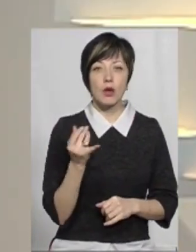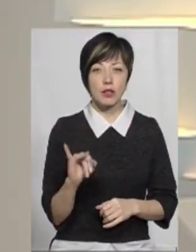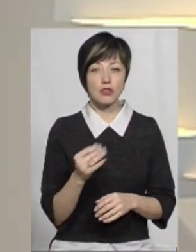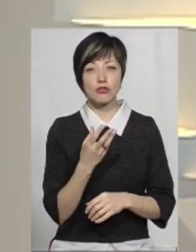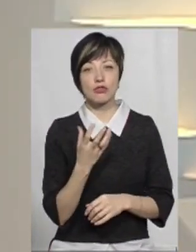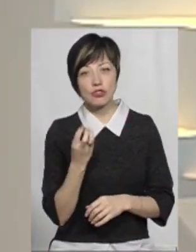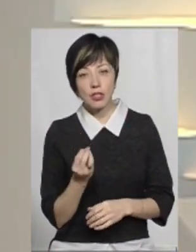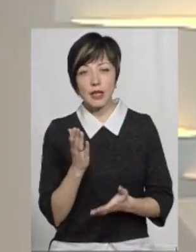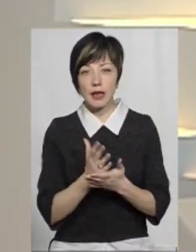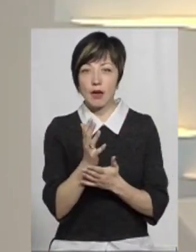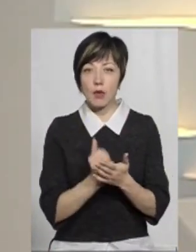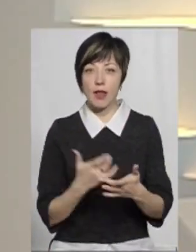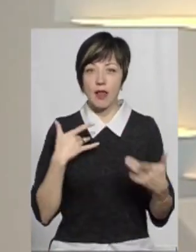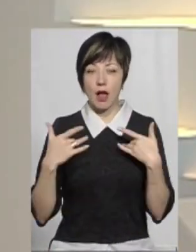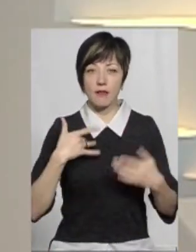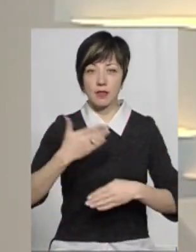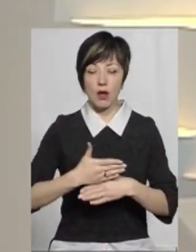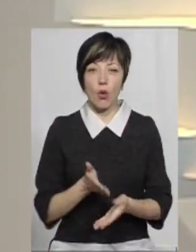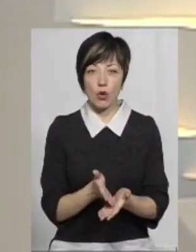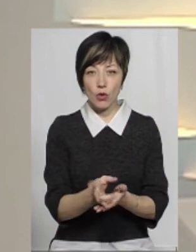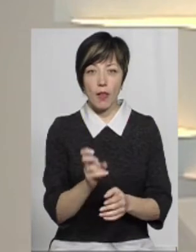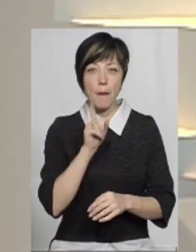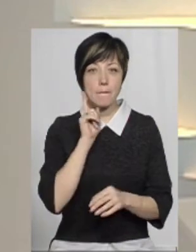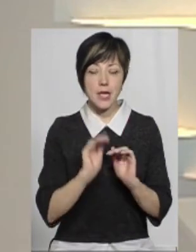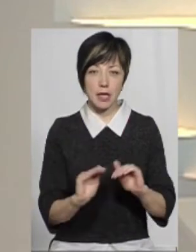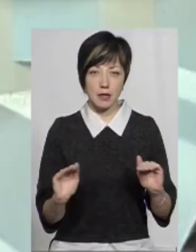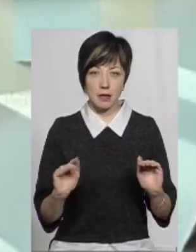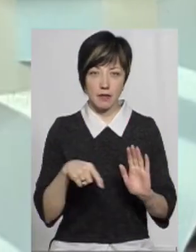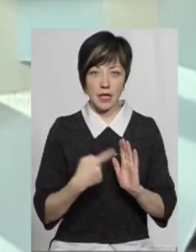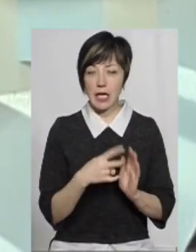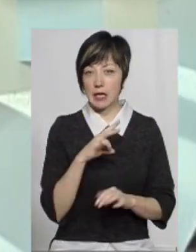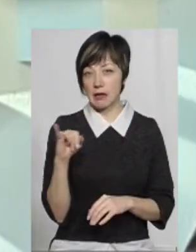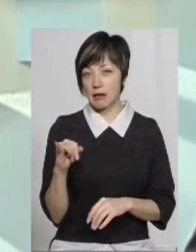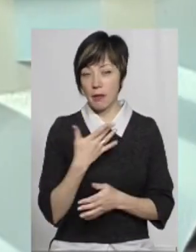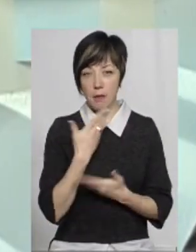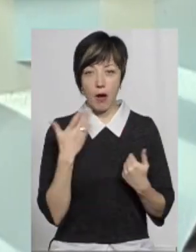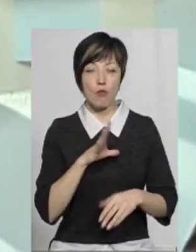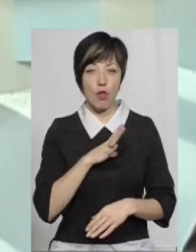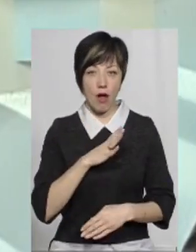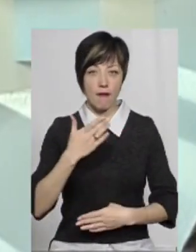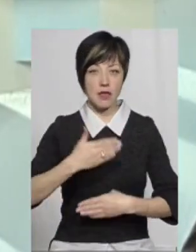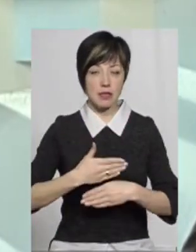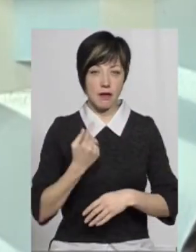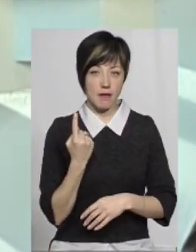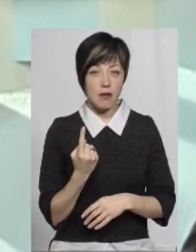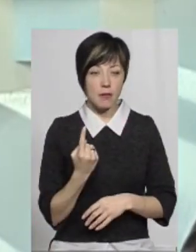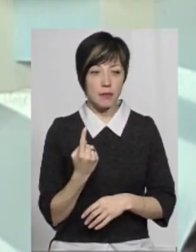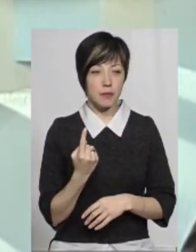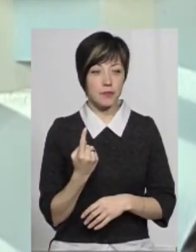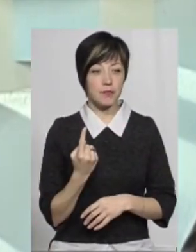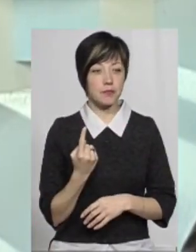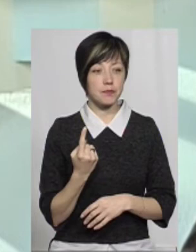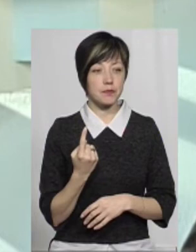в репертуарі театру вистави, орієнтовані на підлітків? Ні, нема. Була вистава.